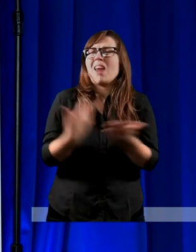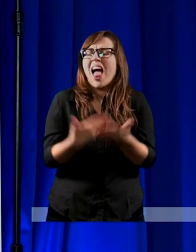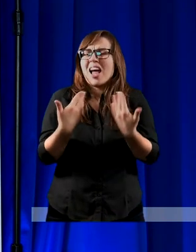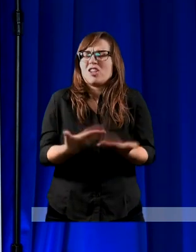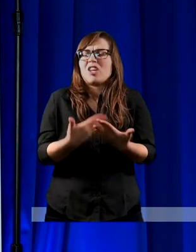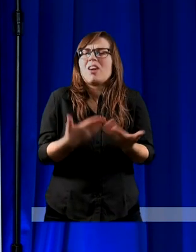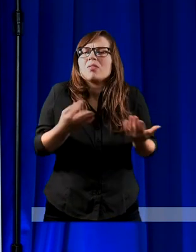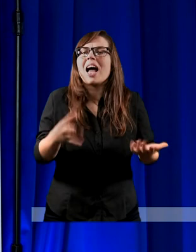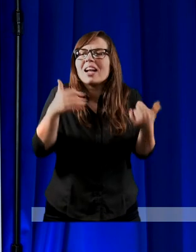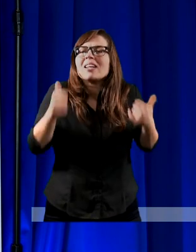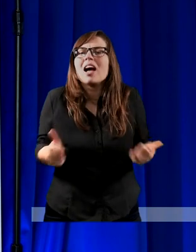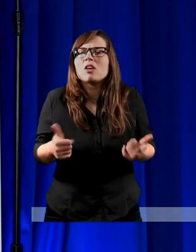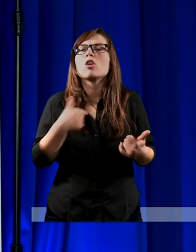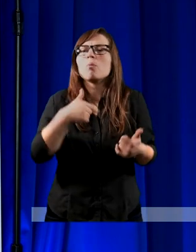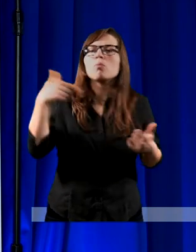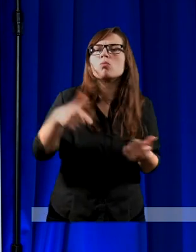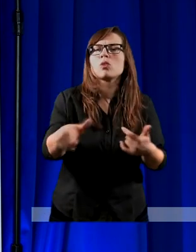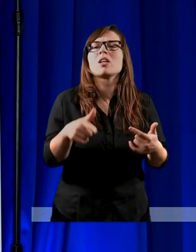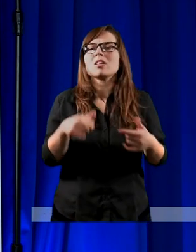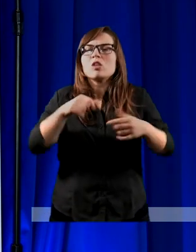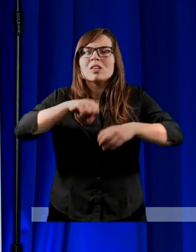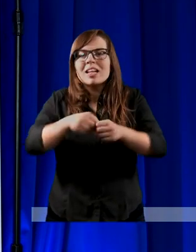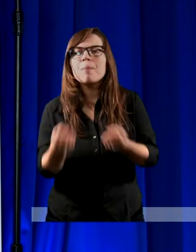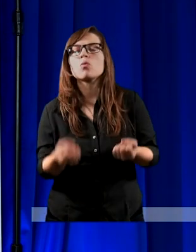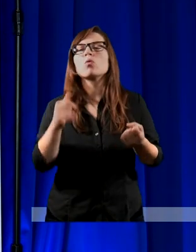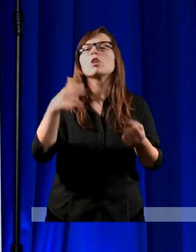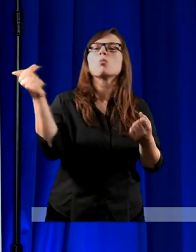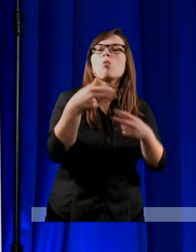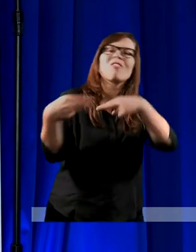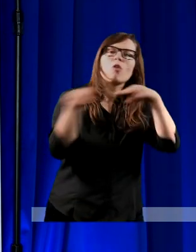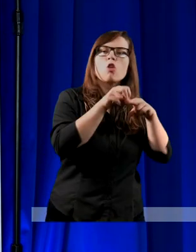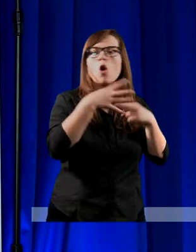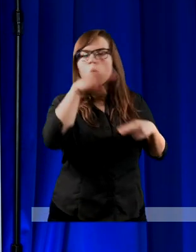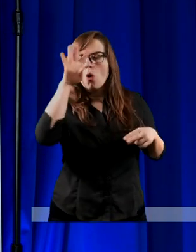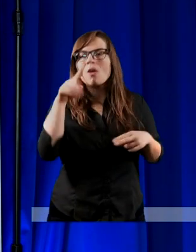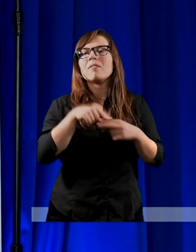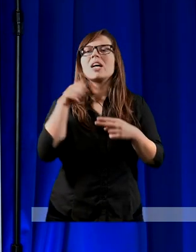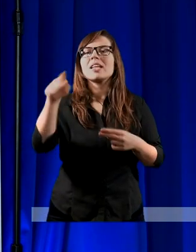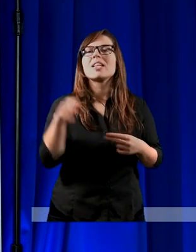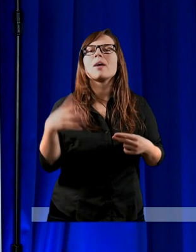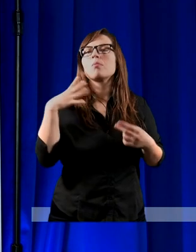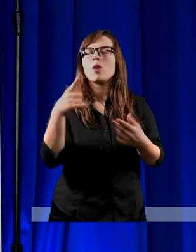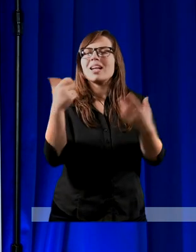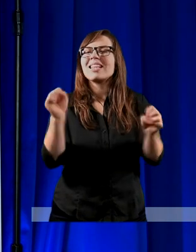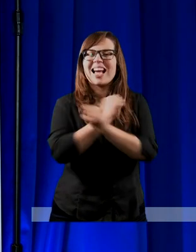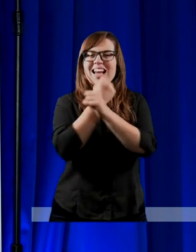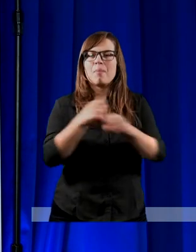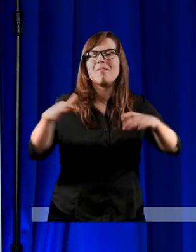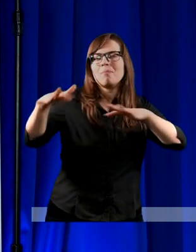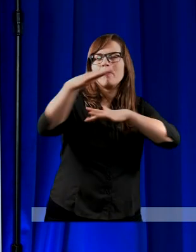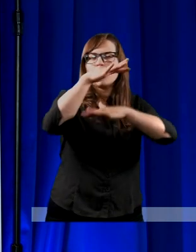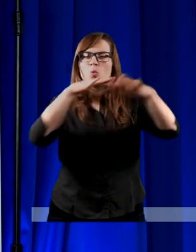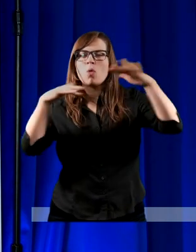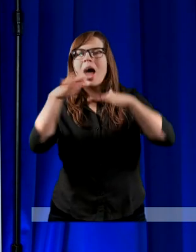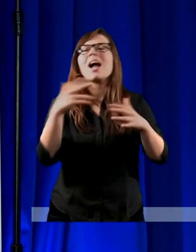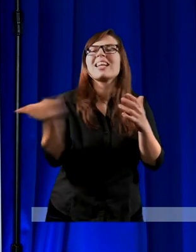dzieje, że muszę tę osobę odwołać, muszę wrócić do Łodzi. Okazało się, że akurat była niesamowita mgła i